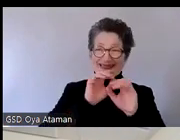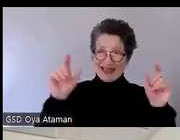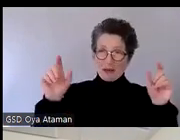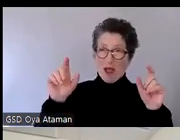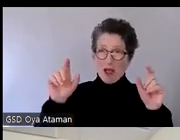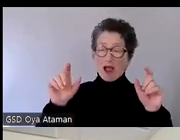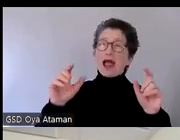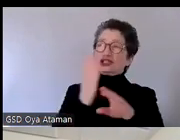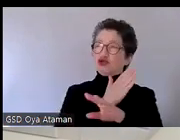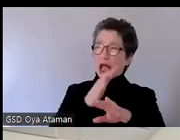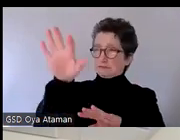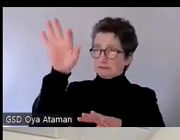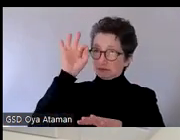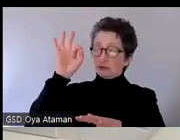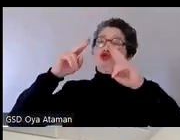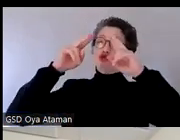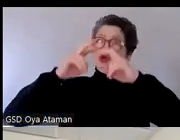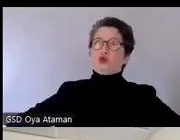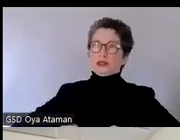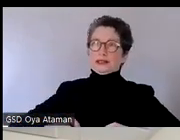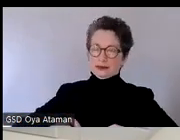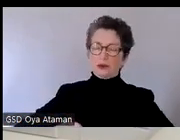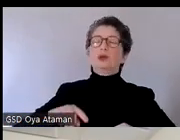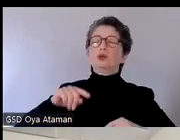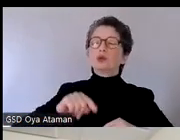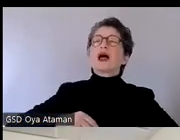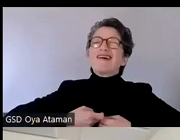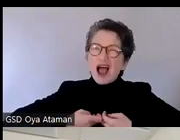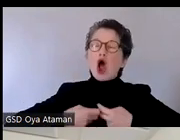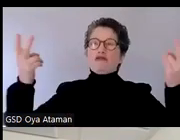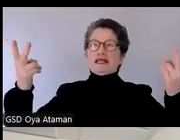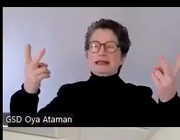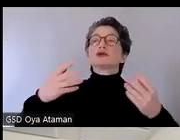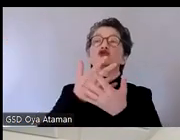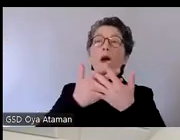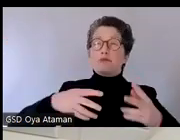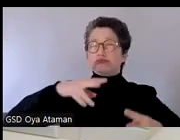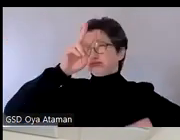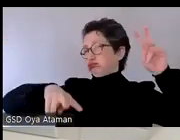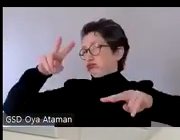Ergebnisse veröffentlicht europaweit in verschiedenen europäischen Sprachen.